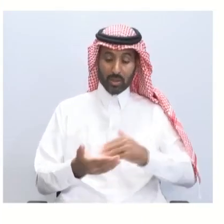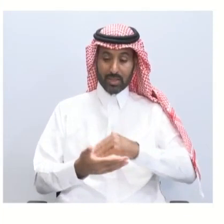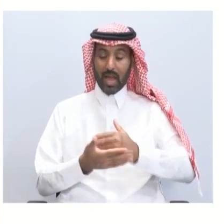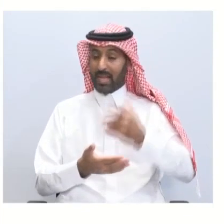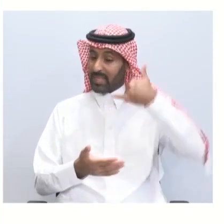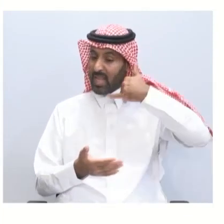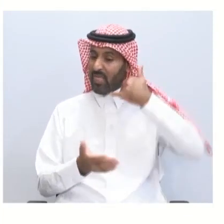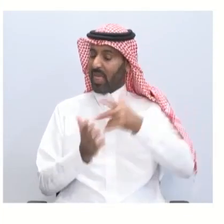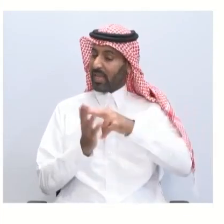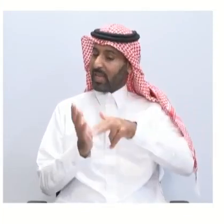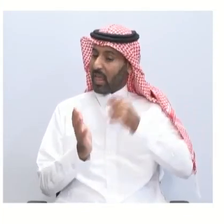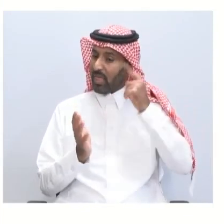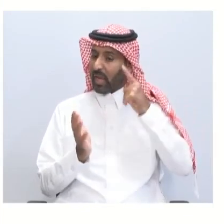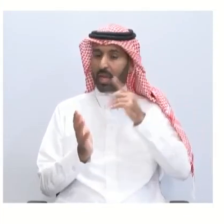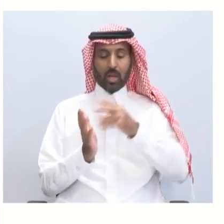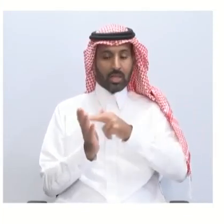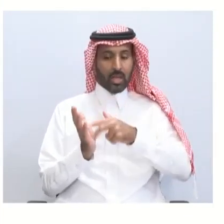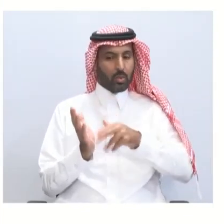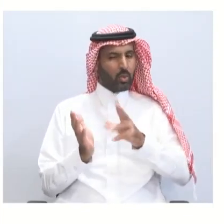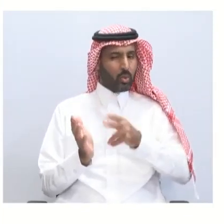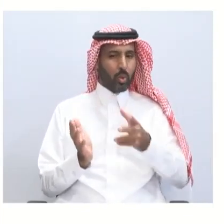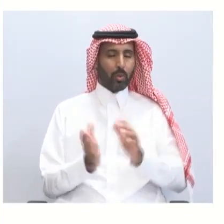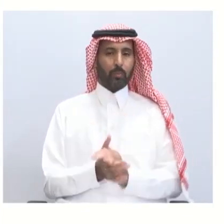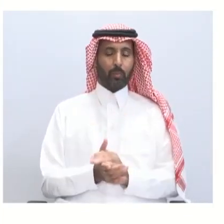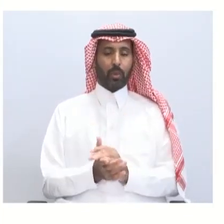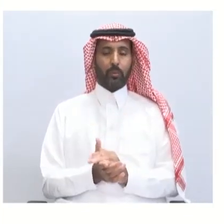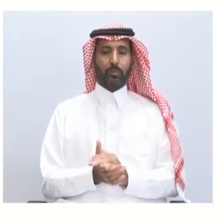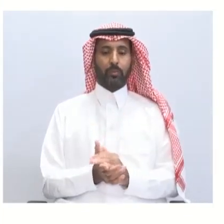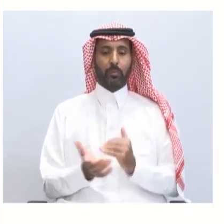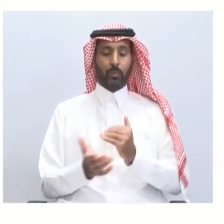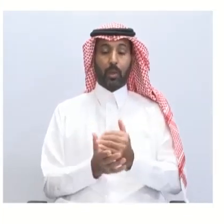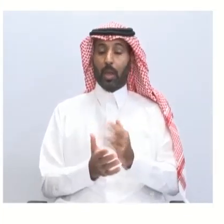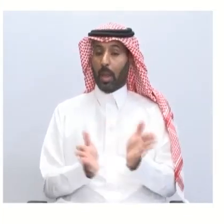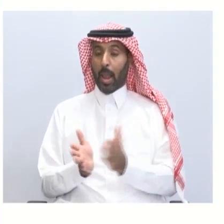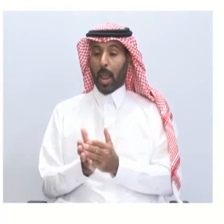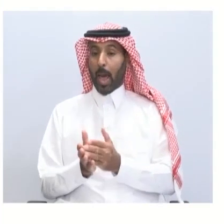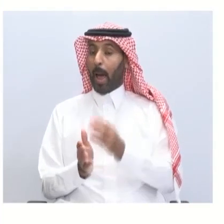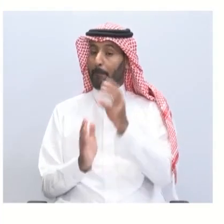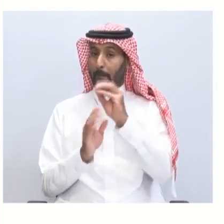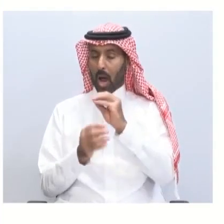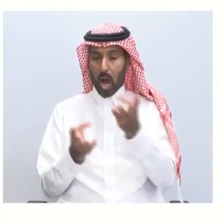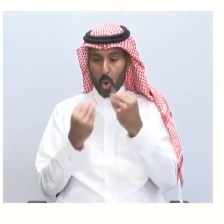الهاتف الذكي وغيرها هذه معلومات شخصيه بينما المعلومات